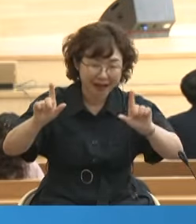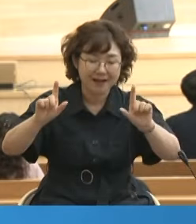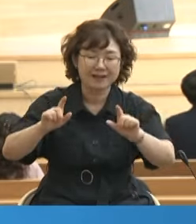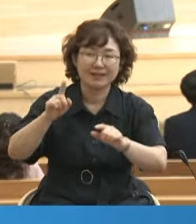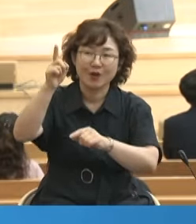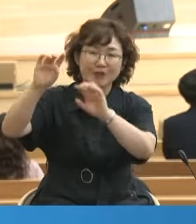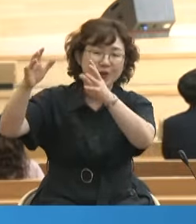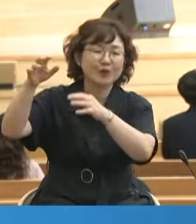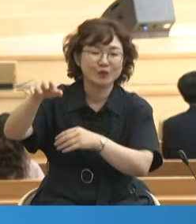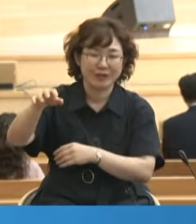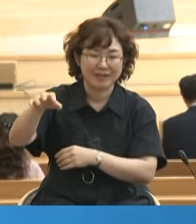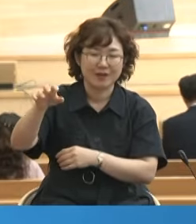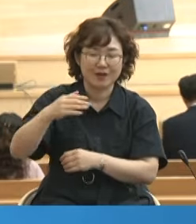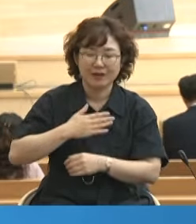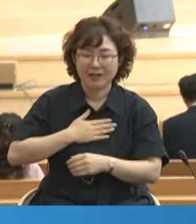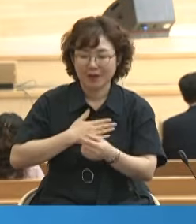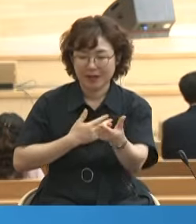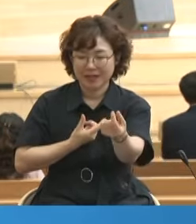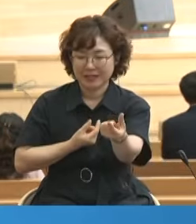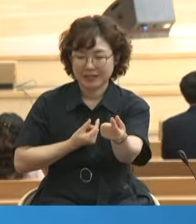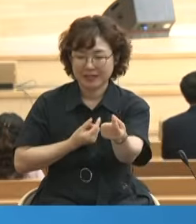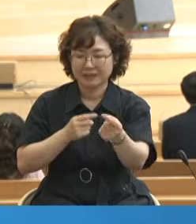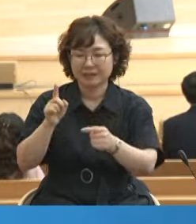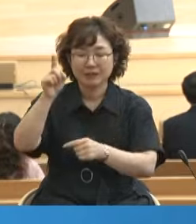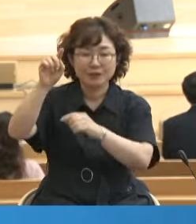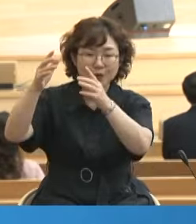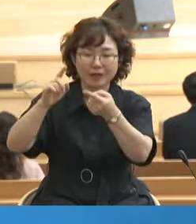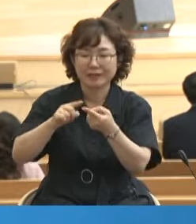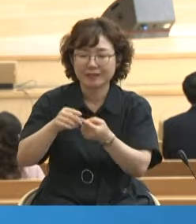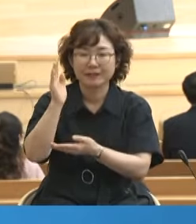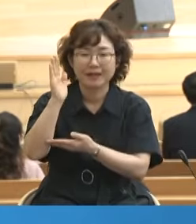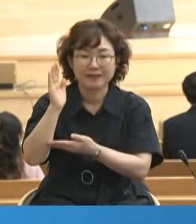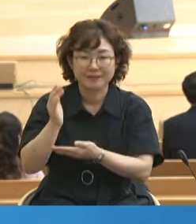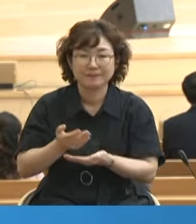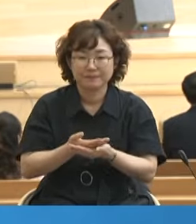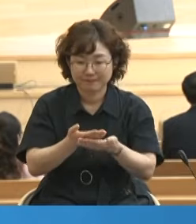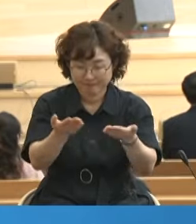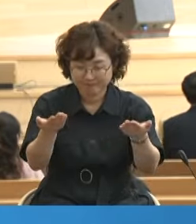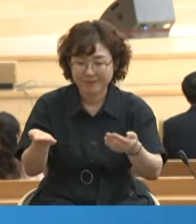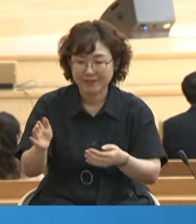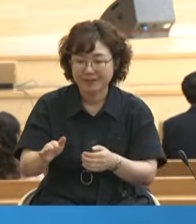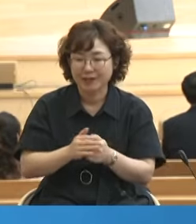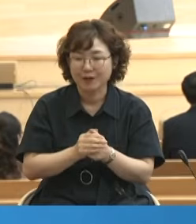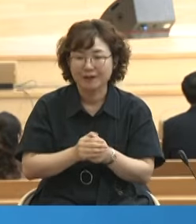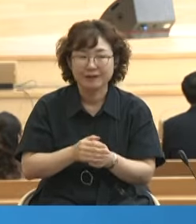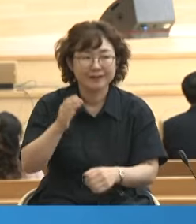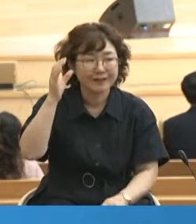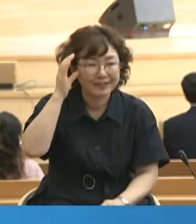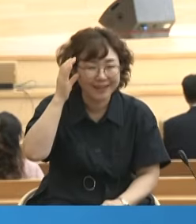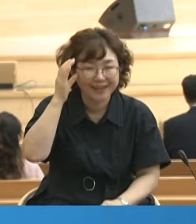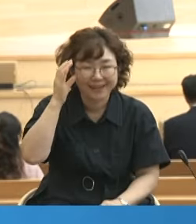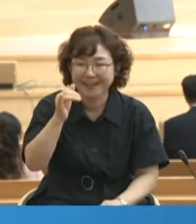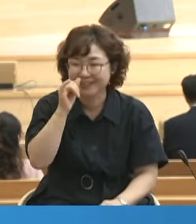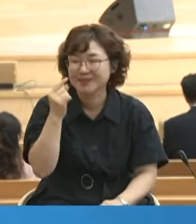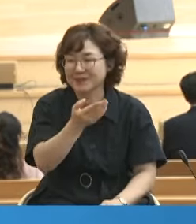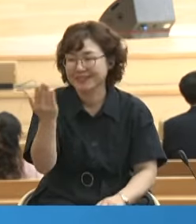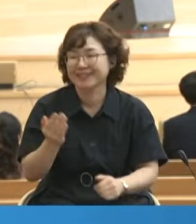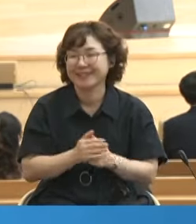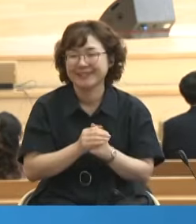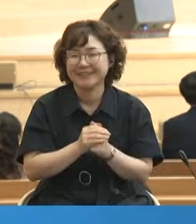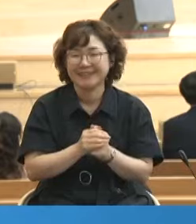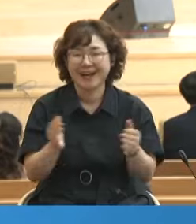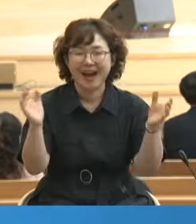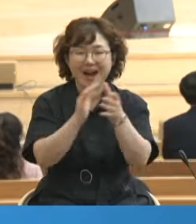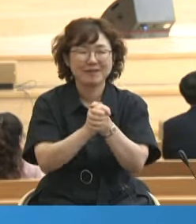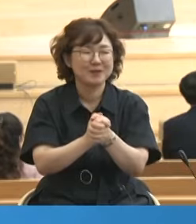저와 함께 천국에 대해서 공부를 해나갈 텐데 여러분 기대가 좀 되십니까? 아멘.